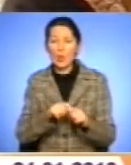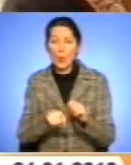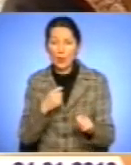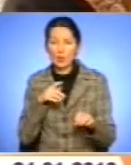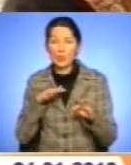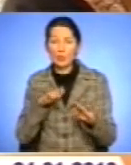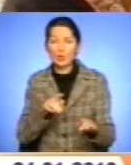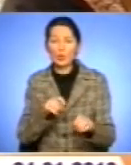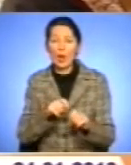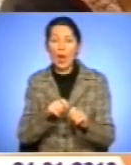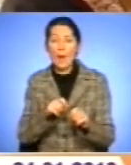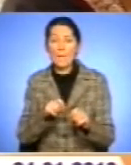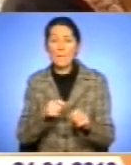лише